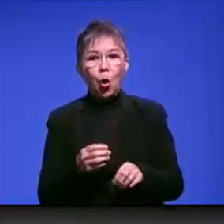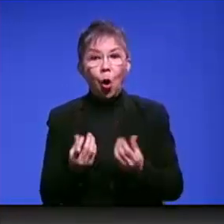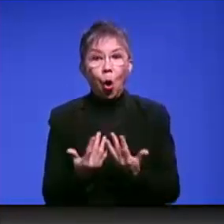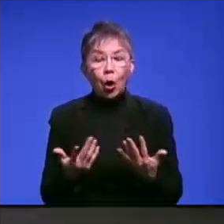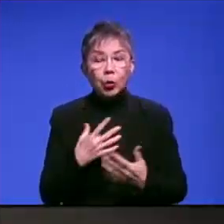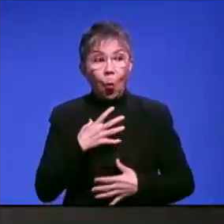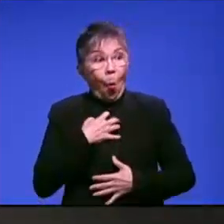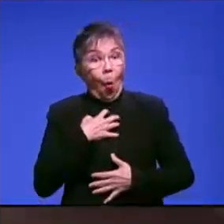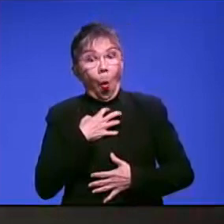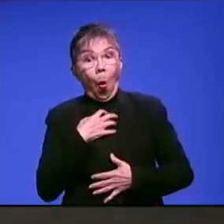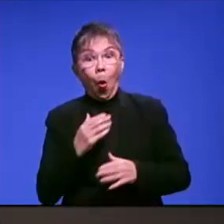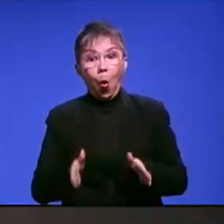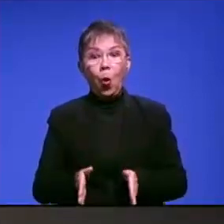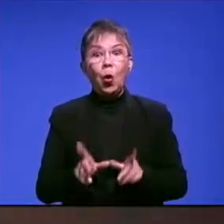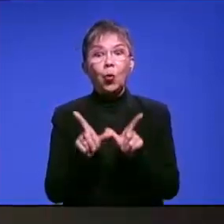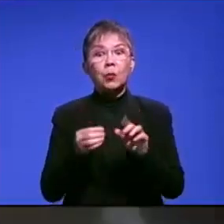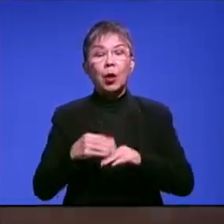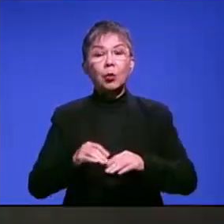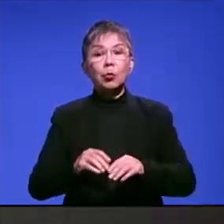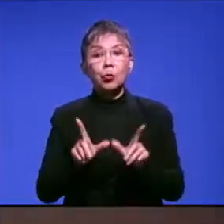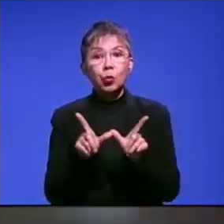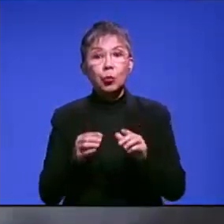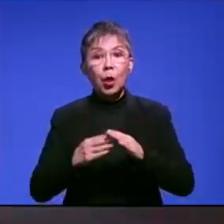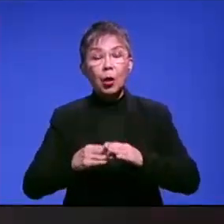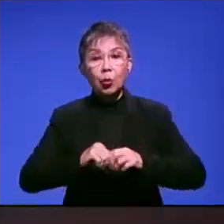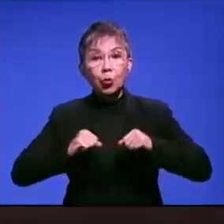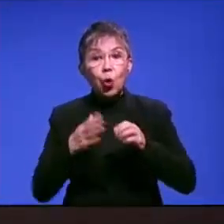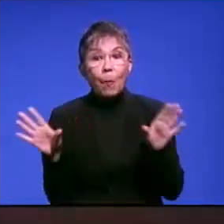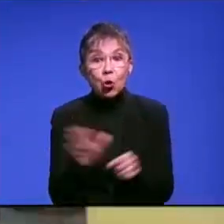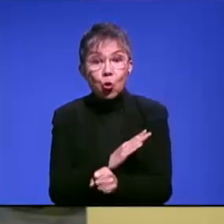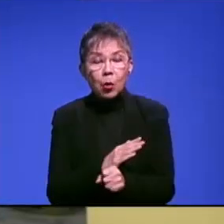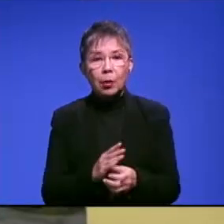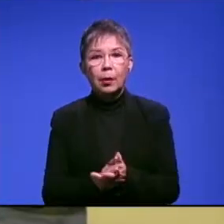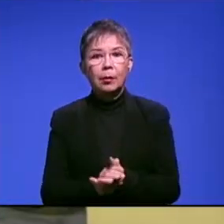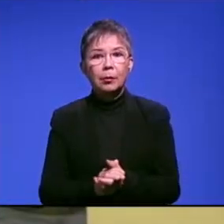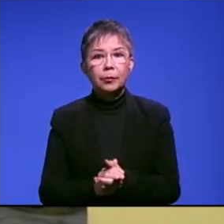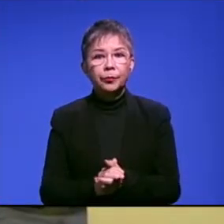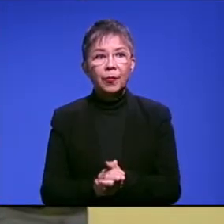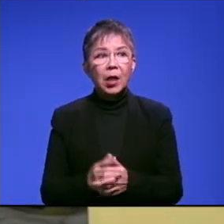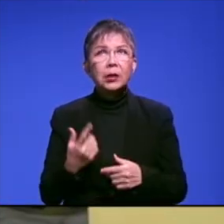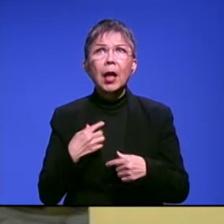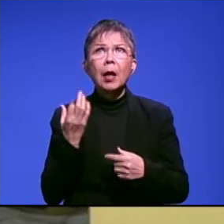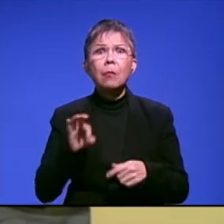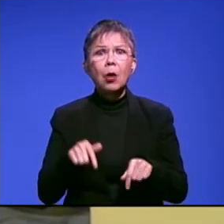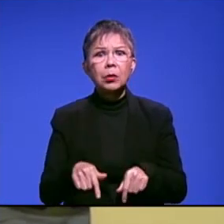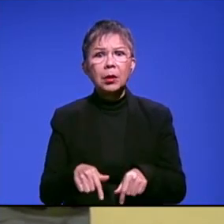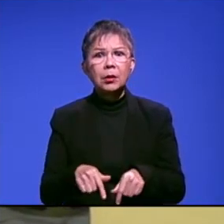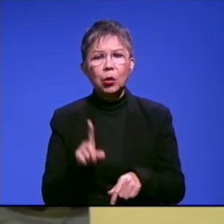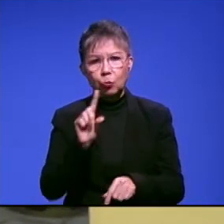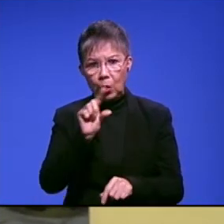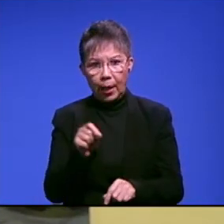menduga kapasitas Wisma terisi penuh pasien COVID-19. Saya baru di sini baru 1 bulan